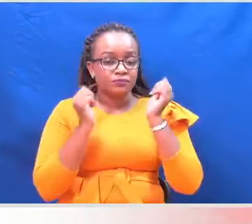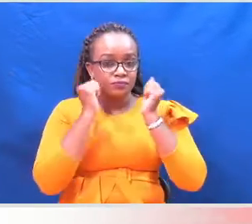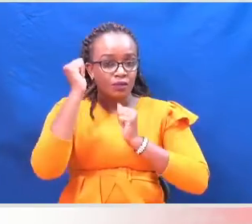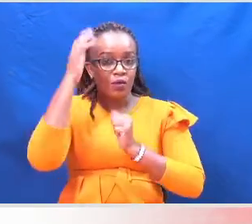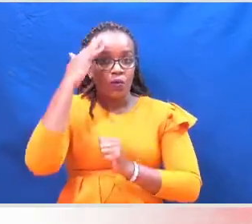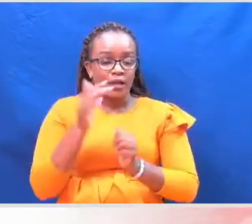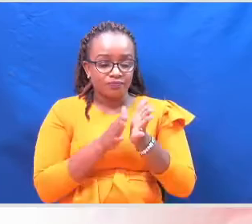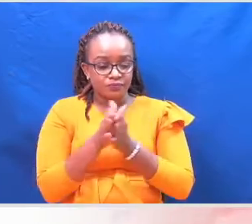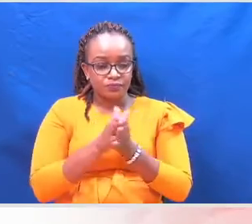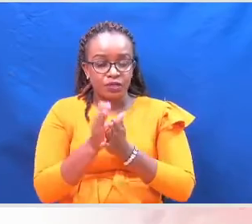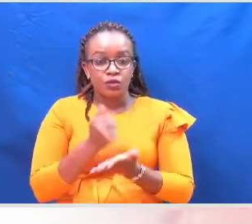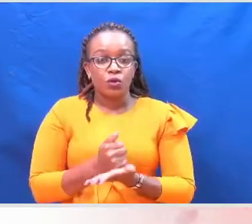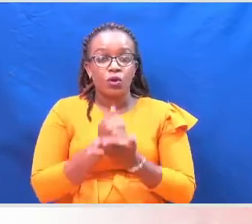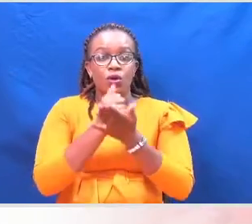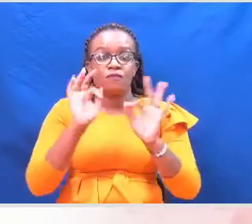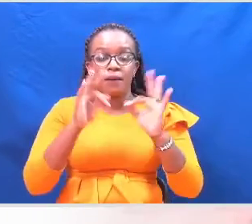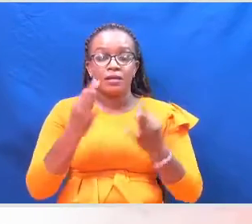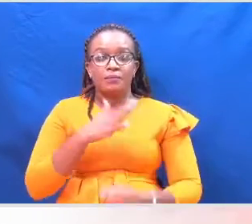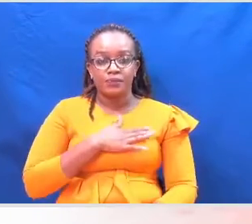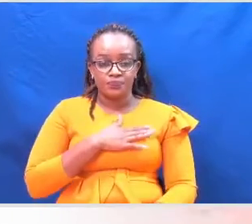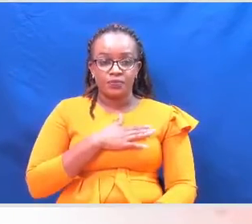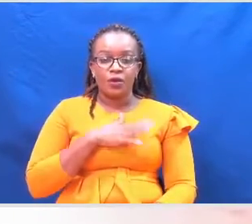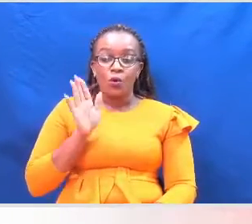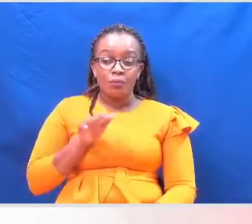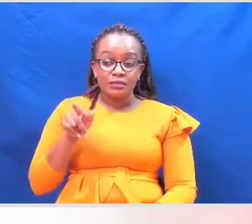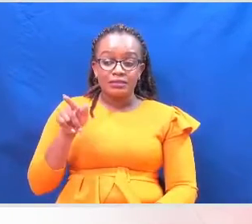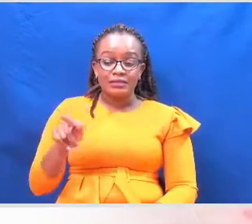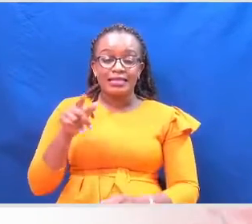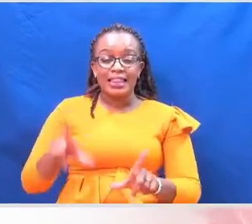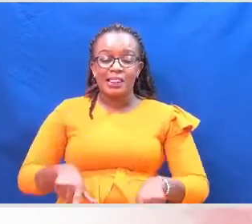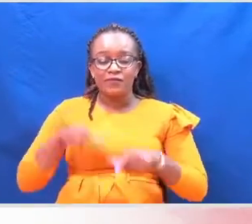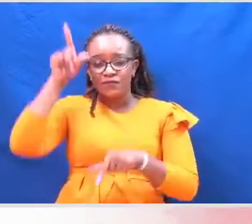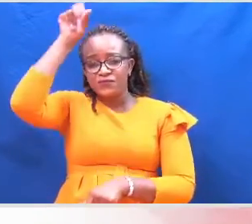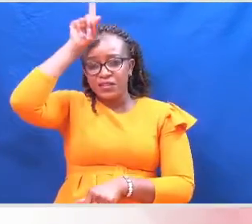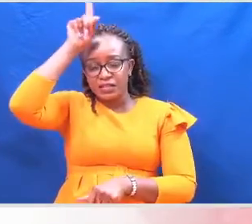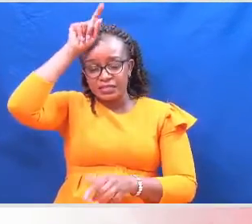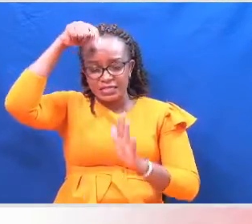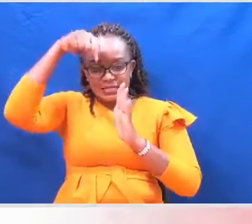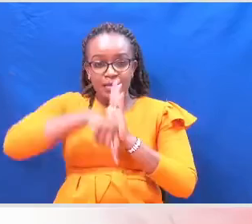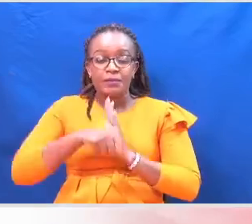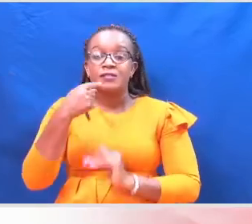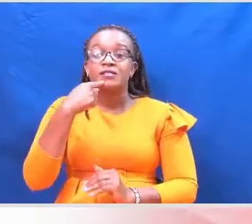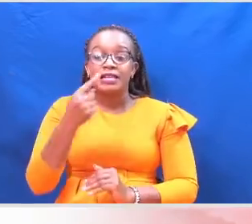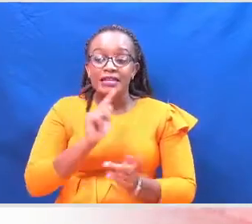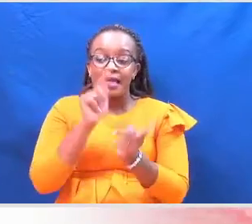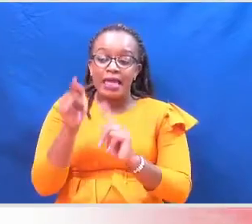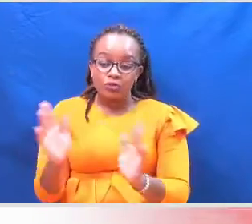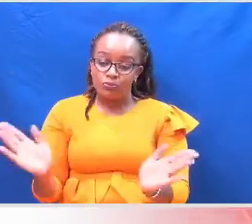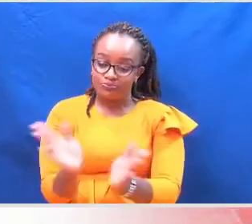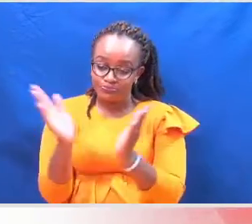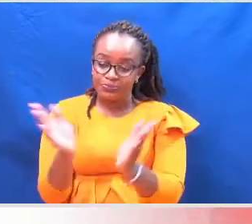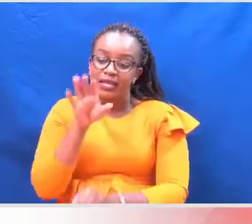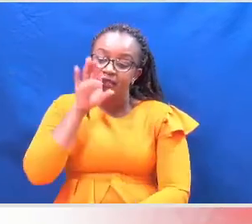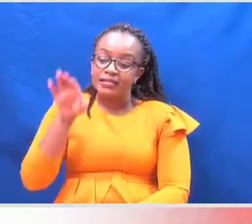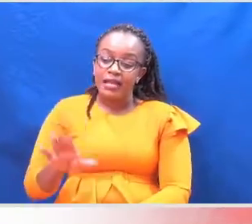yangu. Wanjiku anaishi katika kijiji cha Gatugura, kaunti ya Kirinyaga, anasema alifika hapa kumtia moyo Murimi